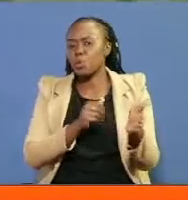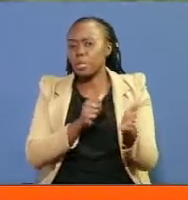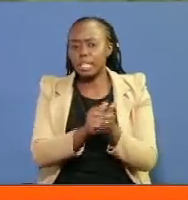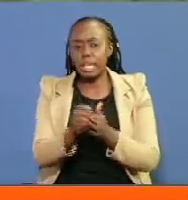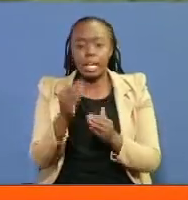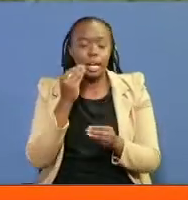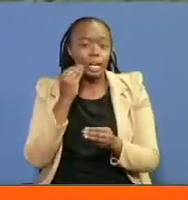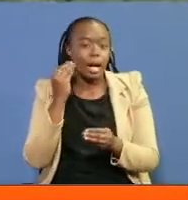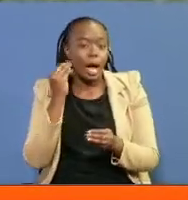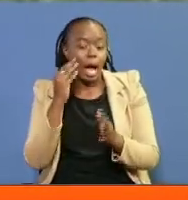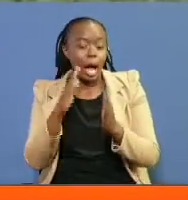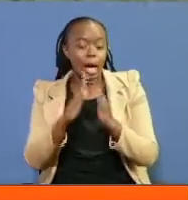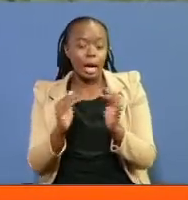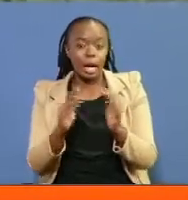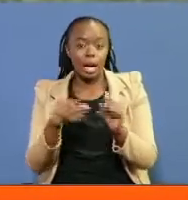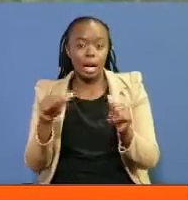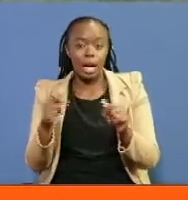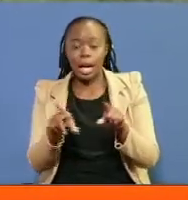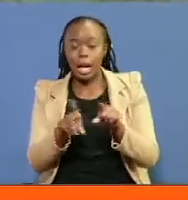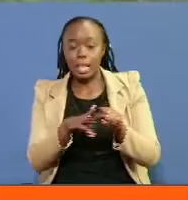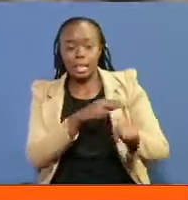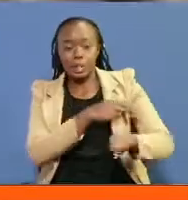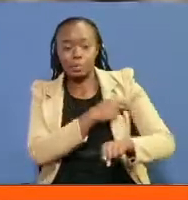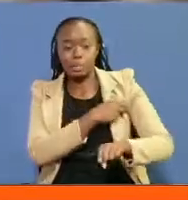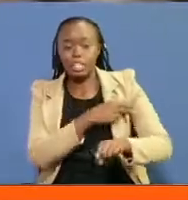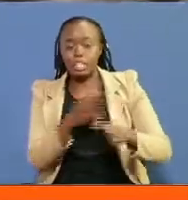huku akishirikiana na maafisa wa polisi.